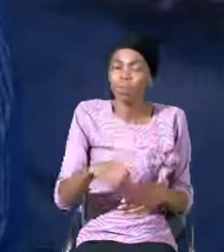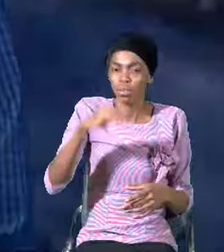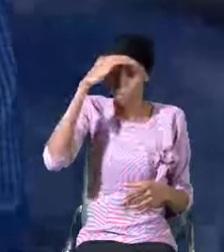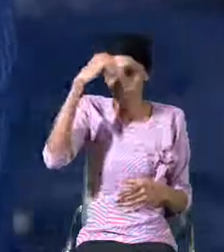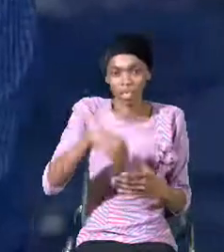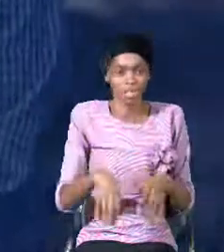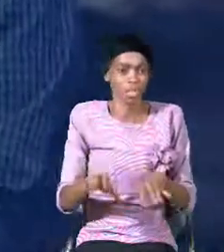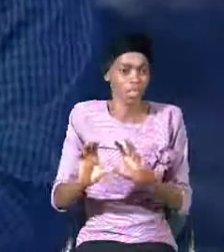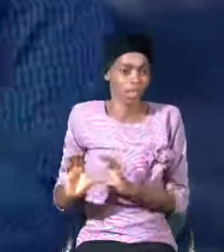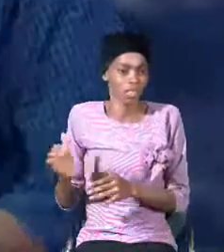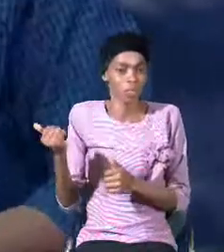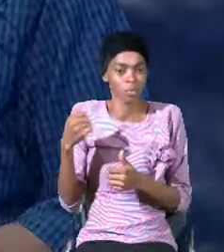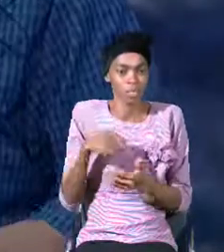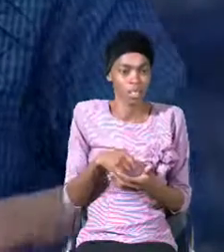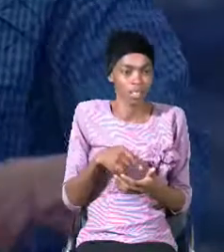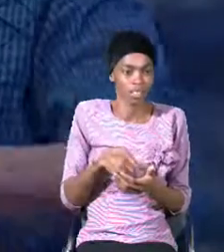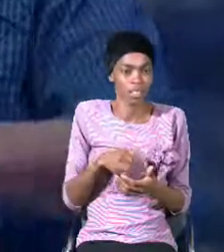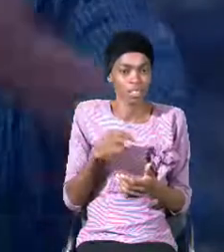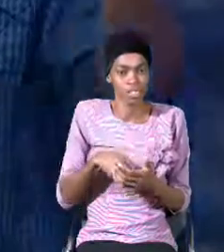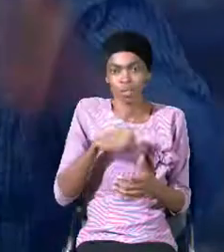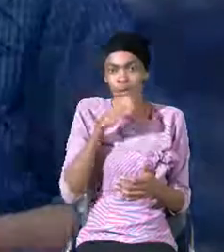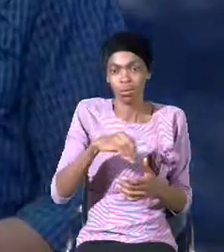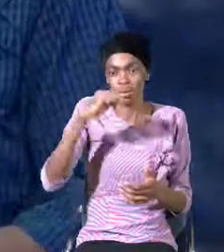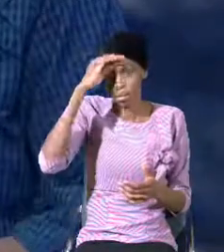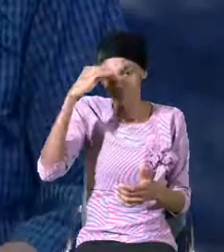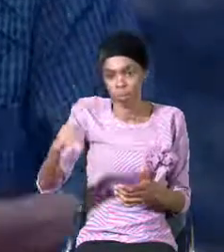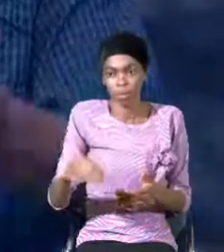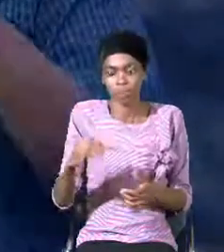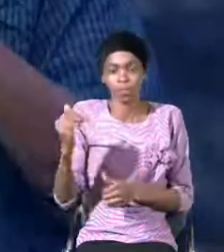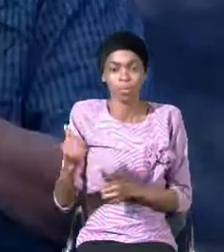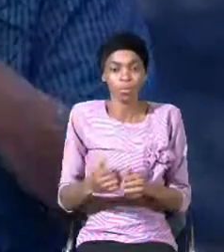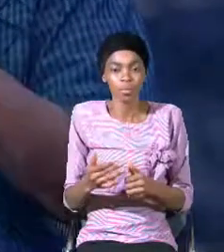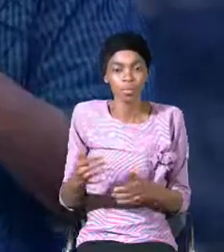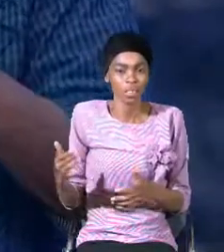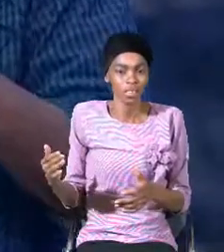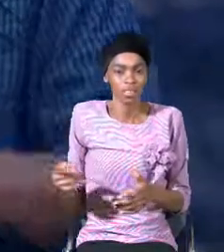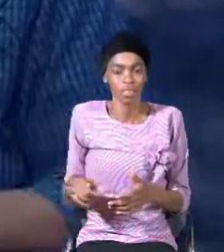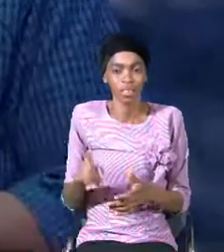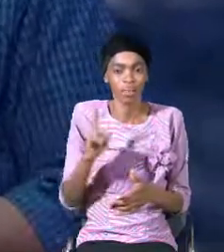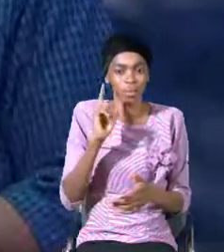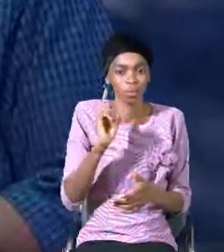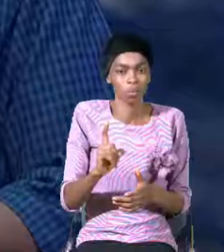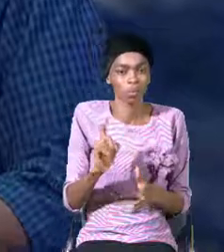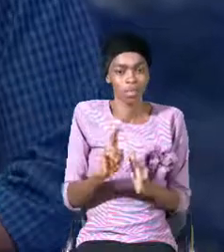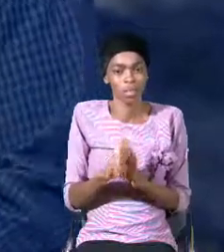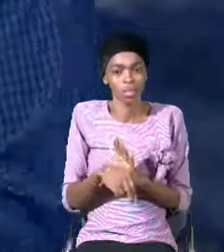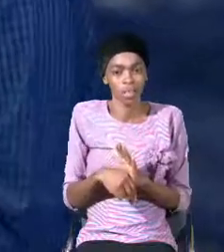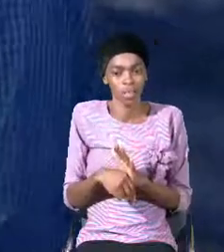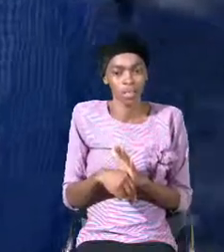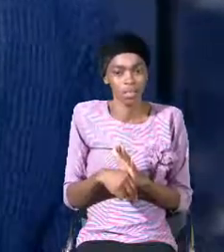Il y avait un vieux dans la classe. Tout ce que le professeur enseignait depuis une heure, il n'a rien retenu de tout